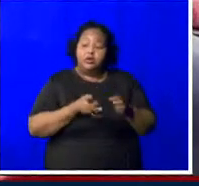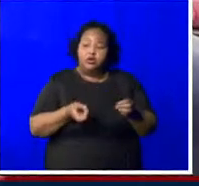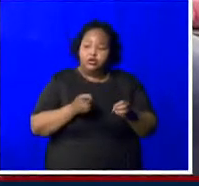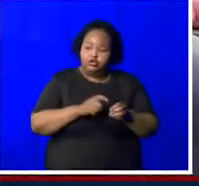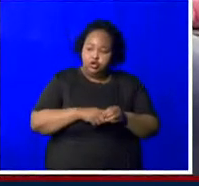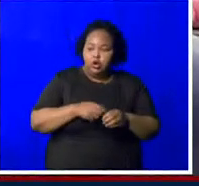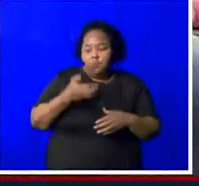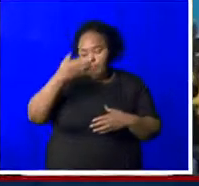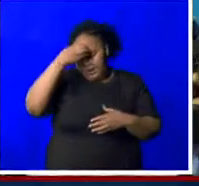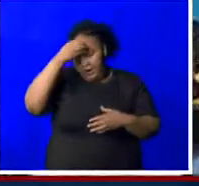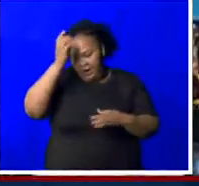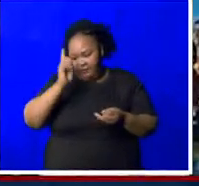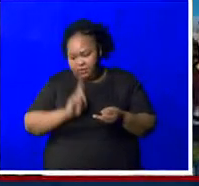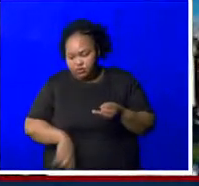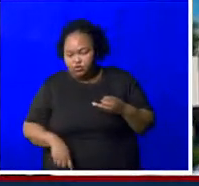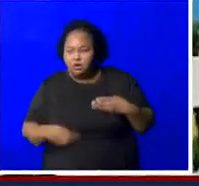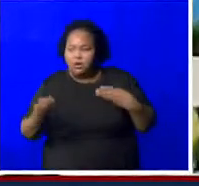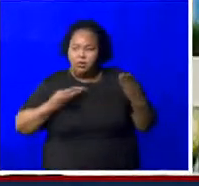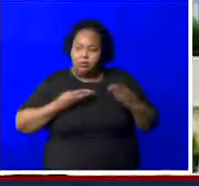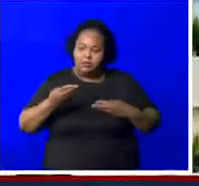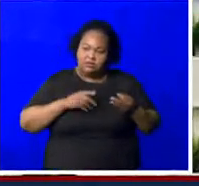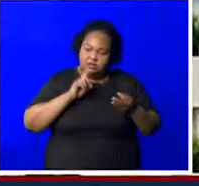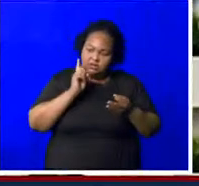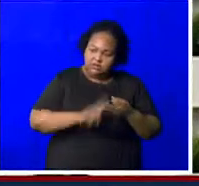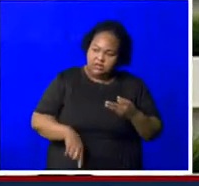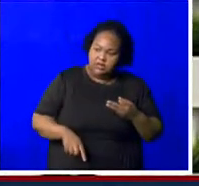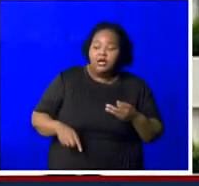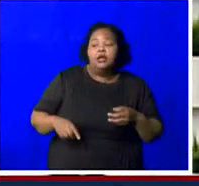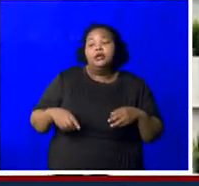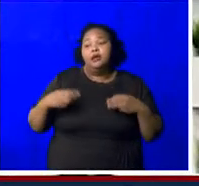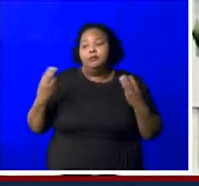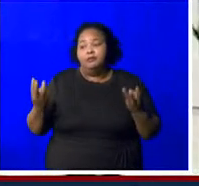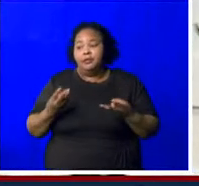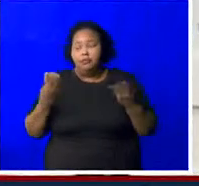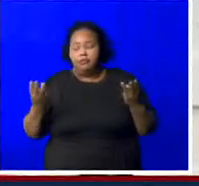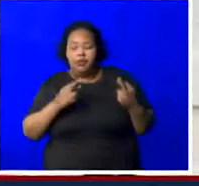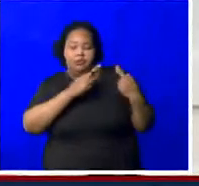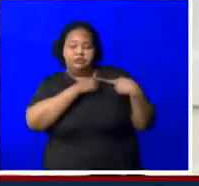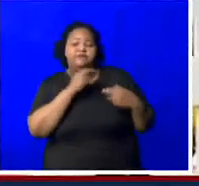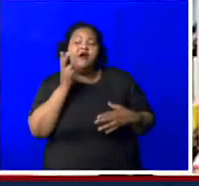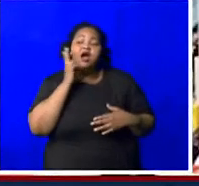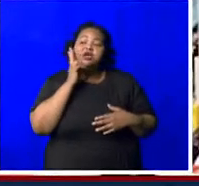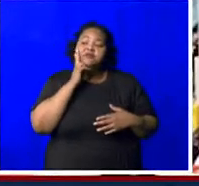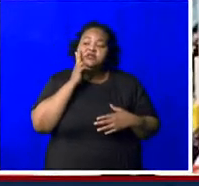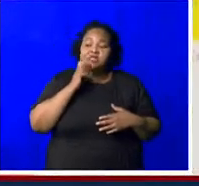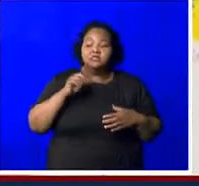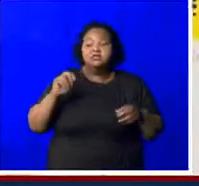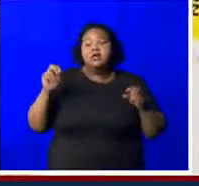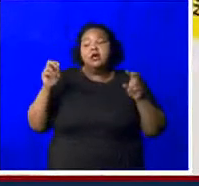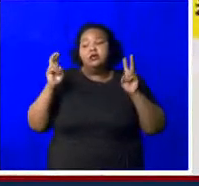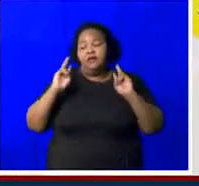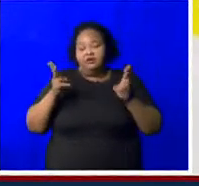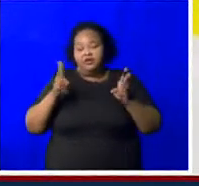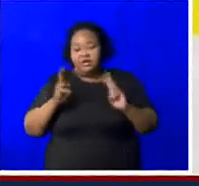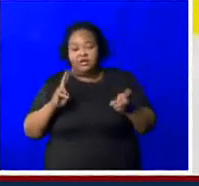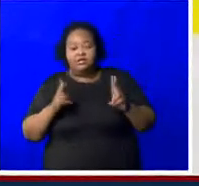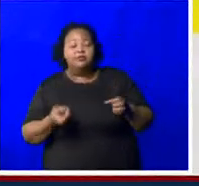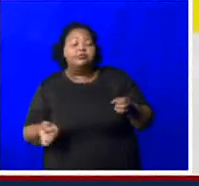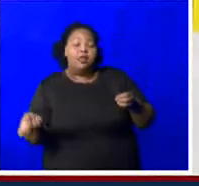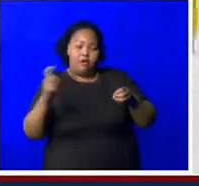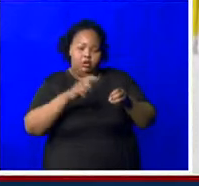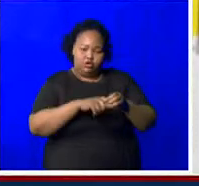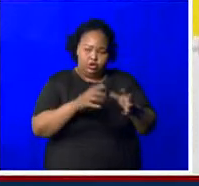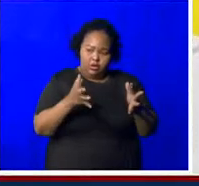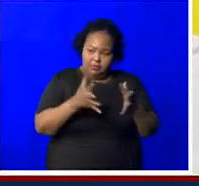waseNingizimu Afrika, bosomabhizinisi kanye nalabasebenza kukhangisa tekuvakasha. Imvuna ethi lomhlangano ube ngulona inzuzo njengoba